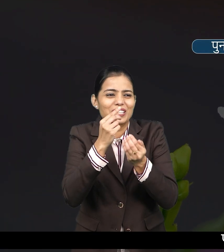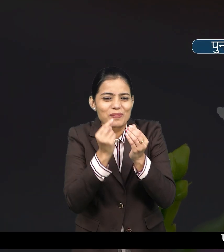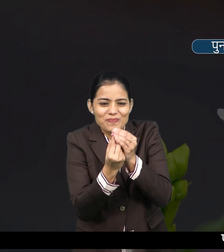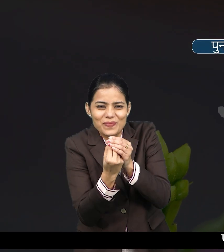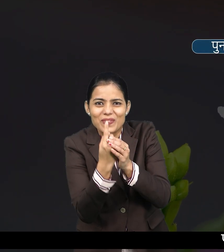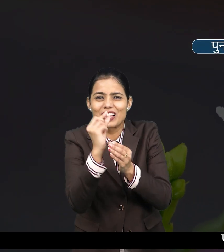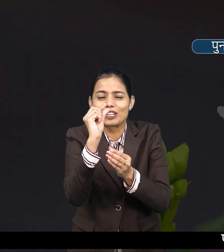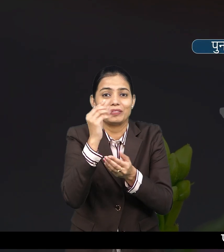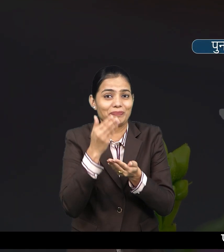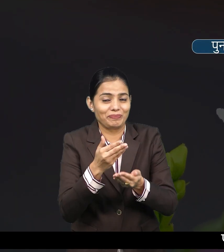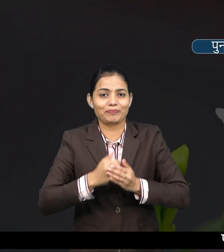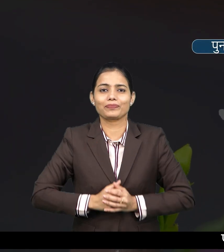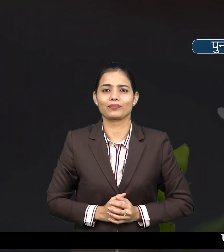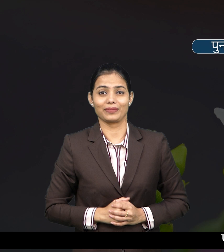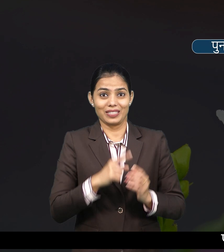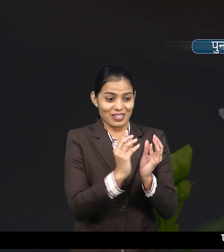पुनरुत्पादन,